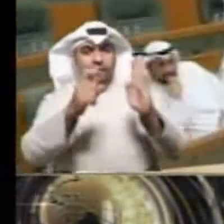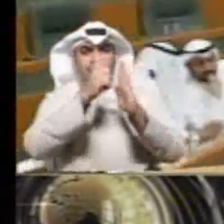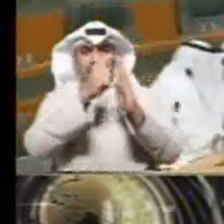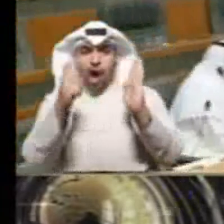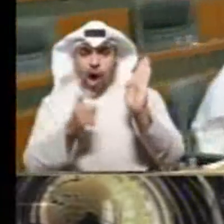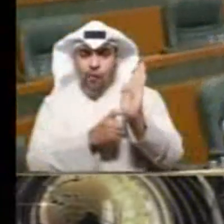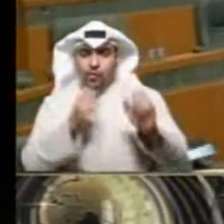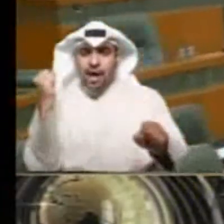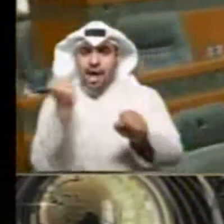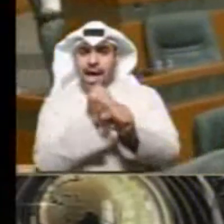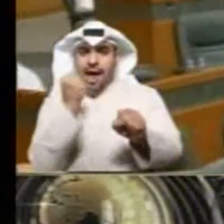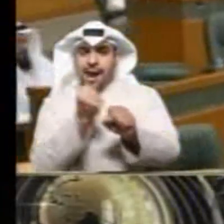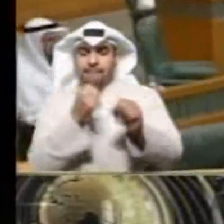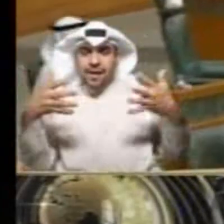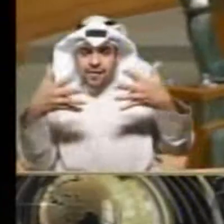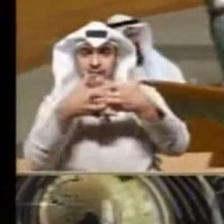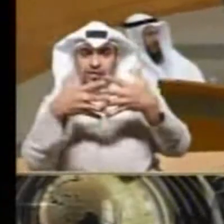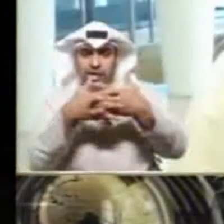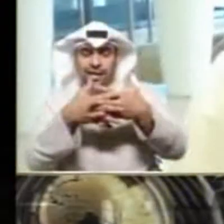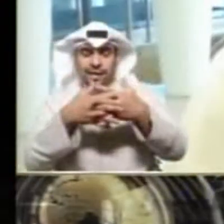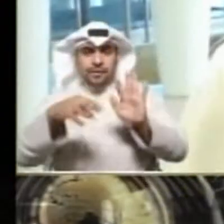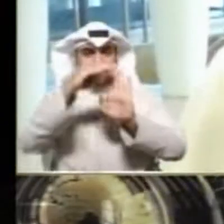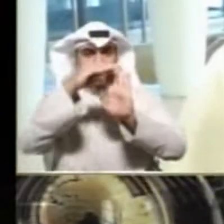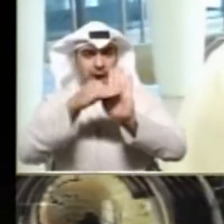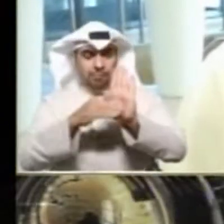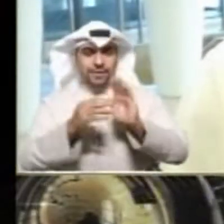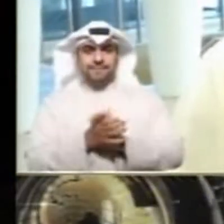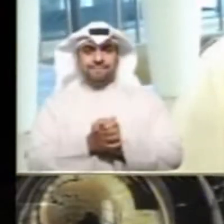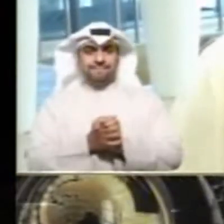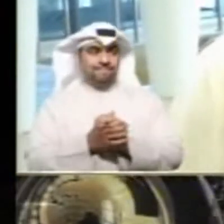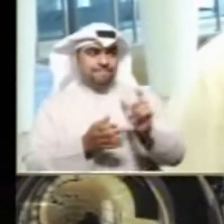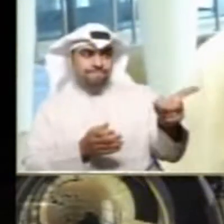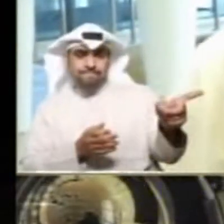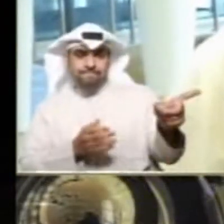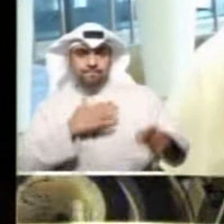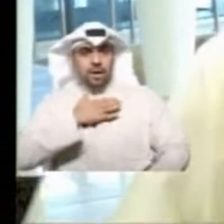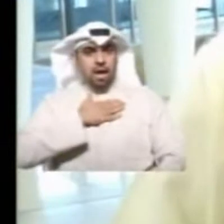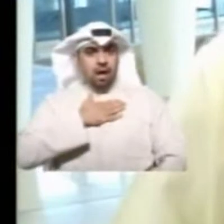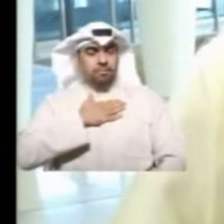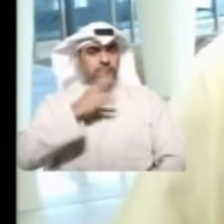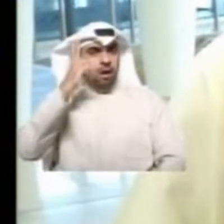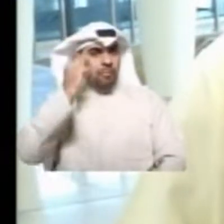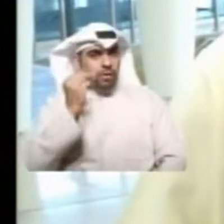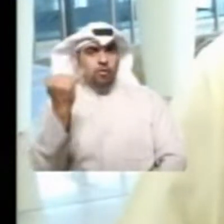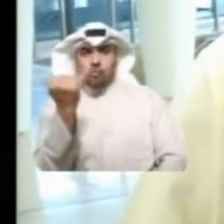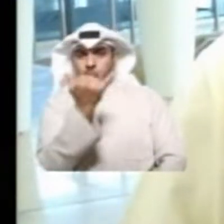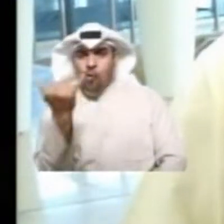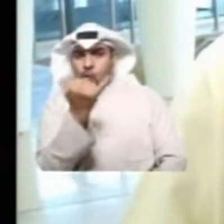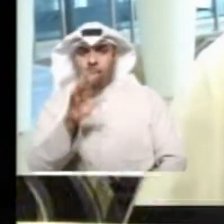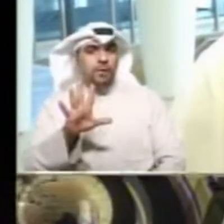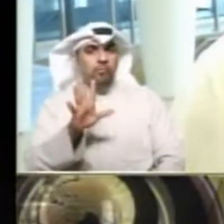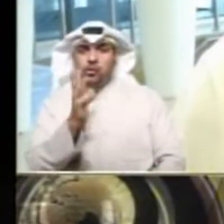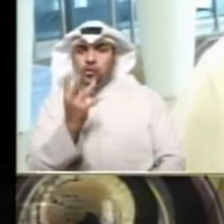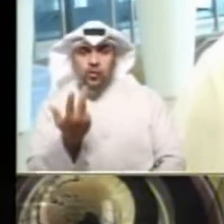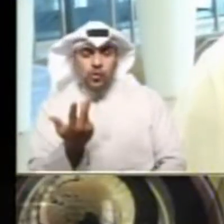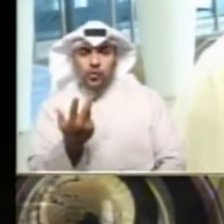العمل بالقطاع الأهلي وتعديلاته. رؤيتنا لهذا الموضوع، نحن نحتاج أن ننقل وأن نخلق جو